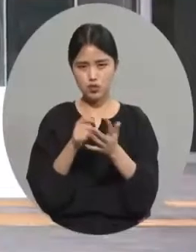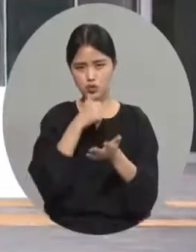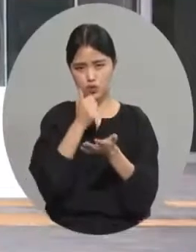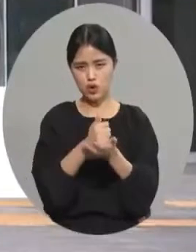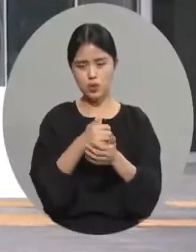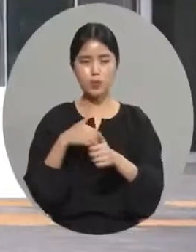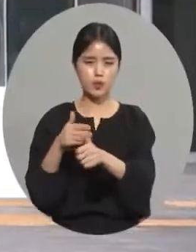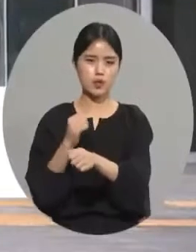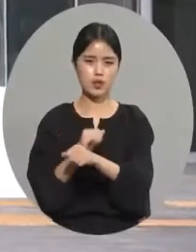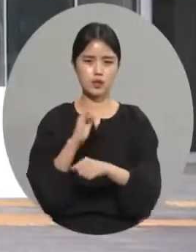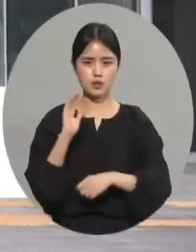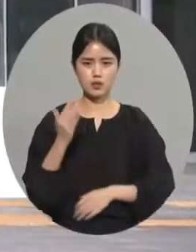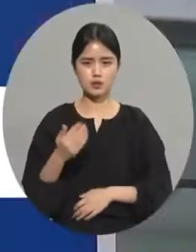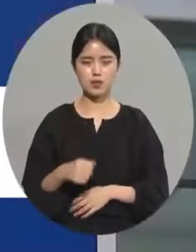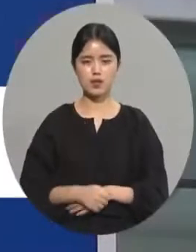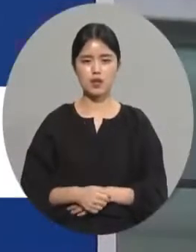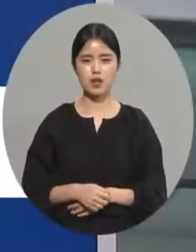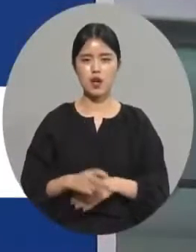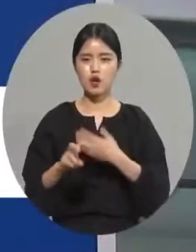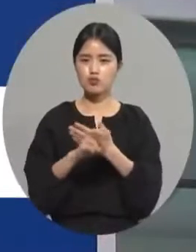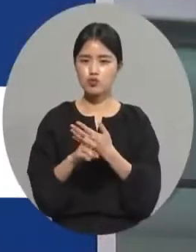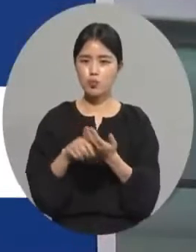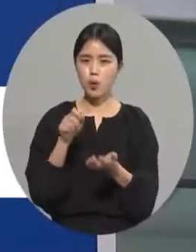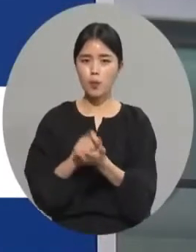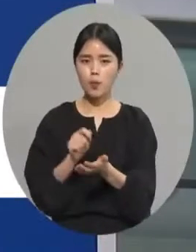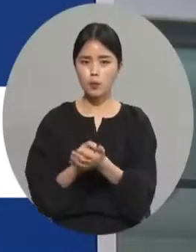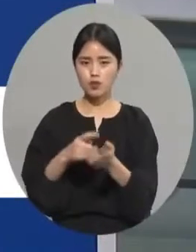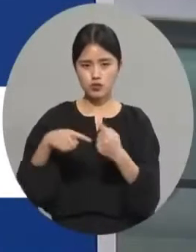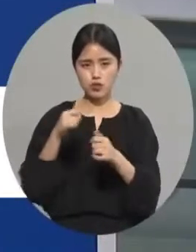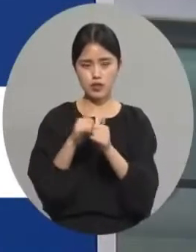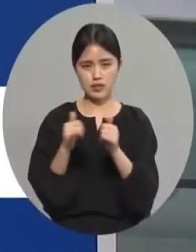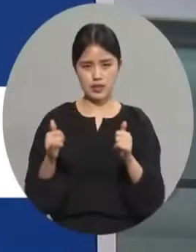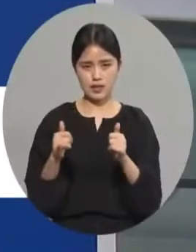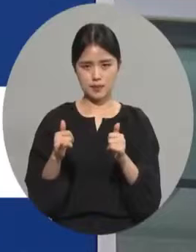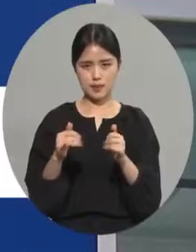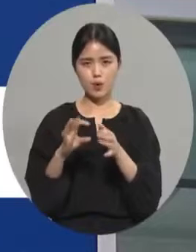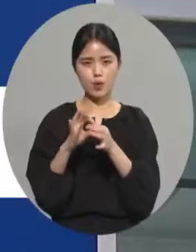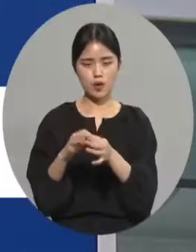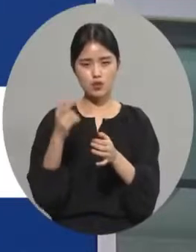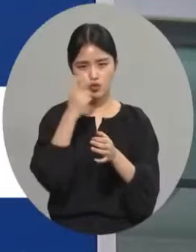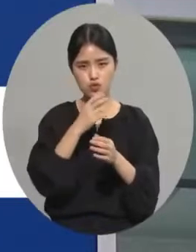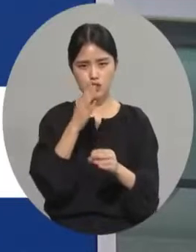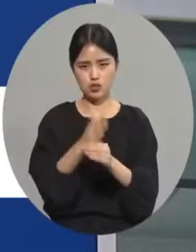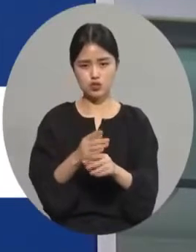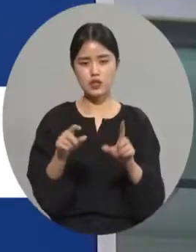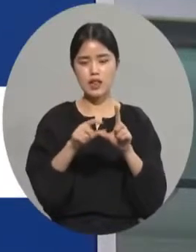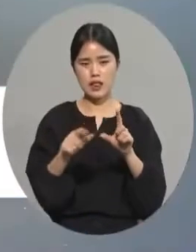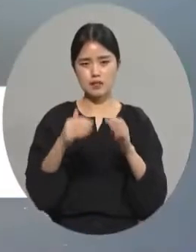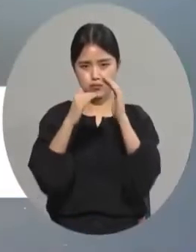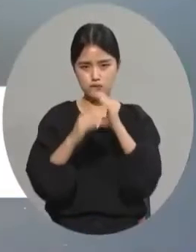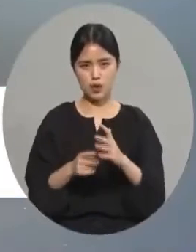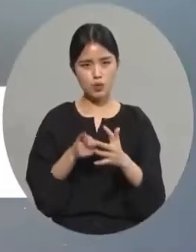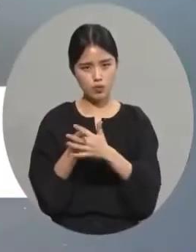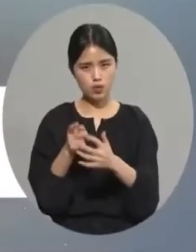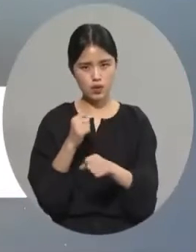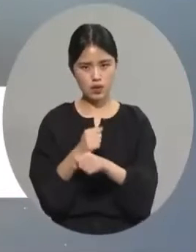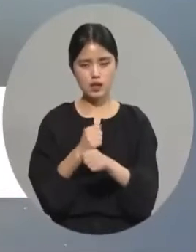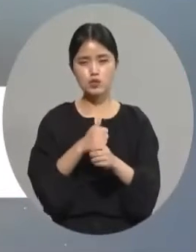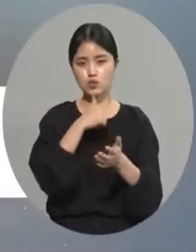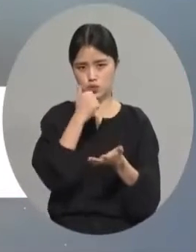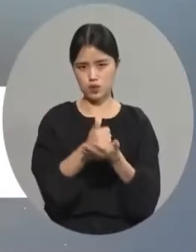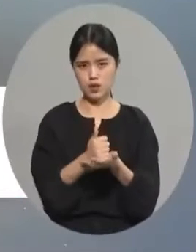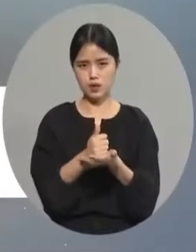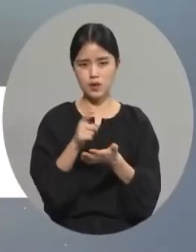밝혔습니다 불법 도박사이트 운영 조직과 관련된 수 4종 일부 수사 내용을 유출한 혐의를 받고 있는 a 경감은